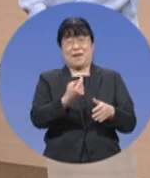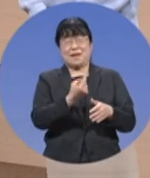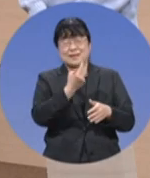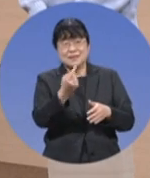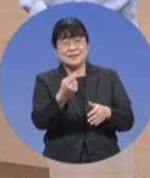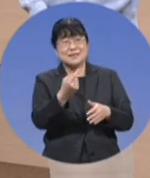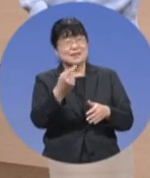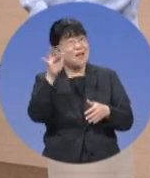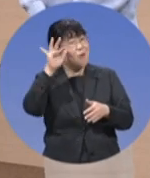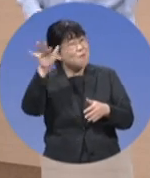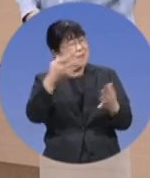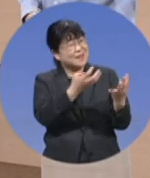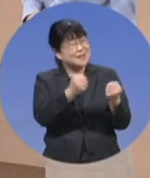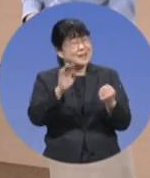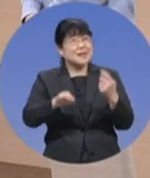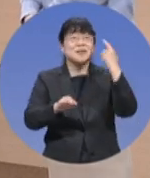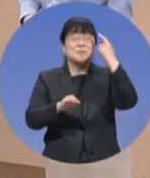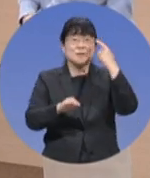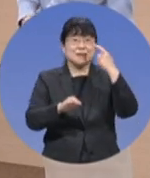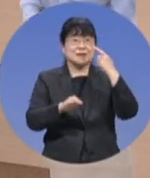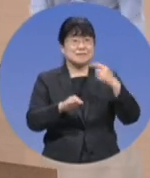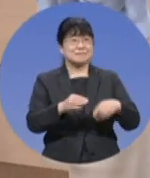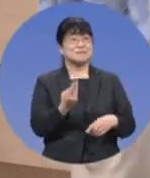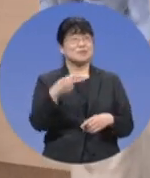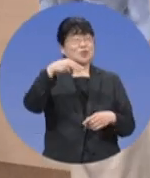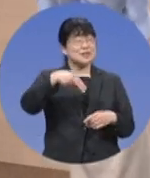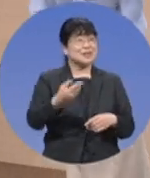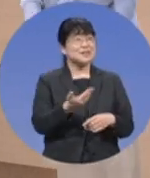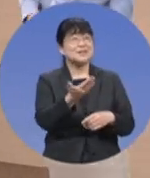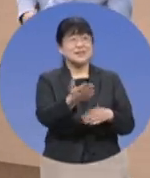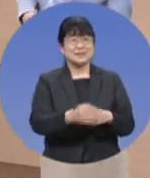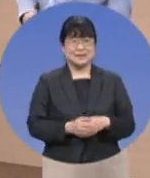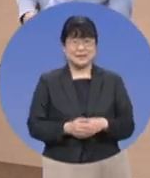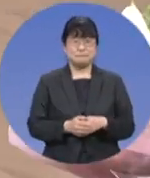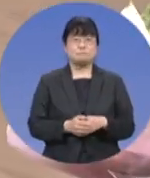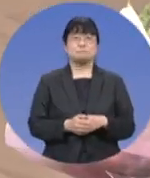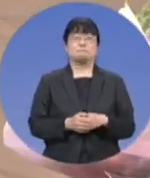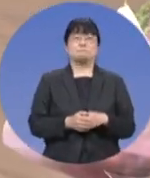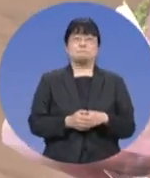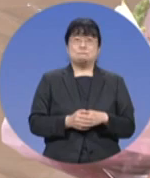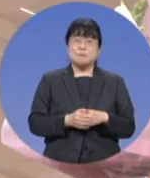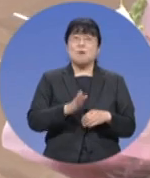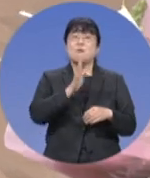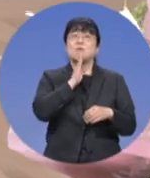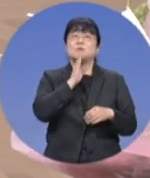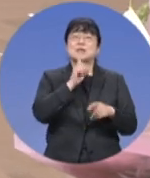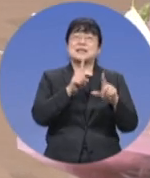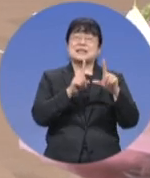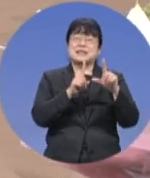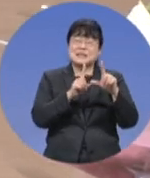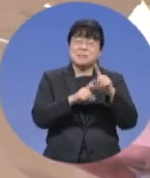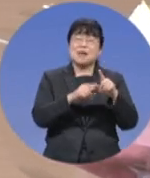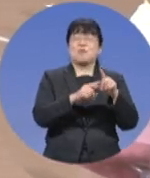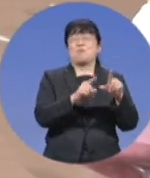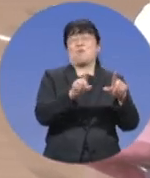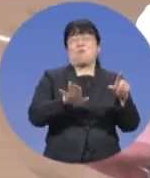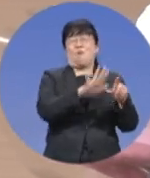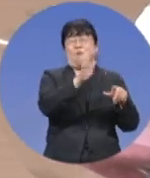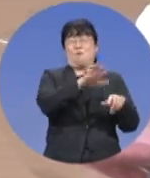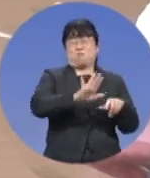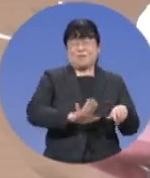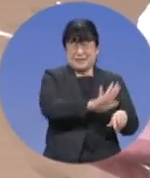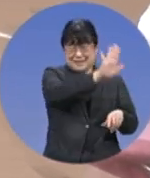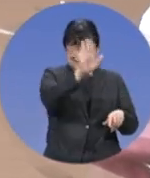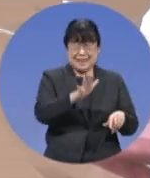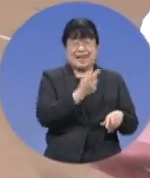ろんな思い出があると思います。りなちゃん、まずはどうでしょうか。 はい、本当にあの千葉県の北から南までいろいろ